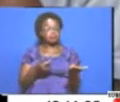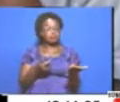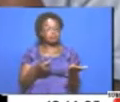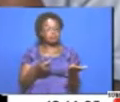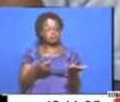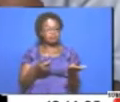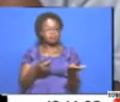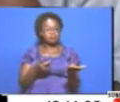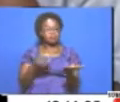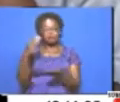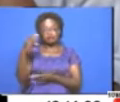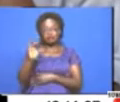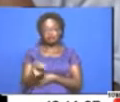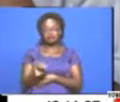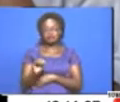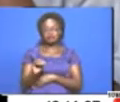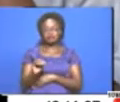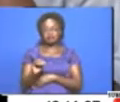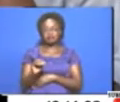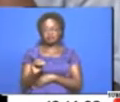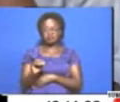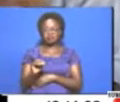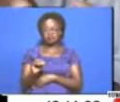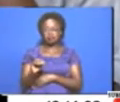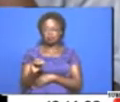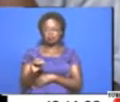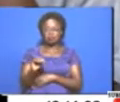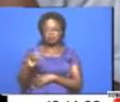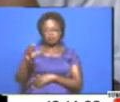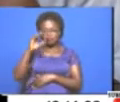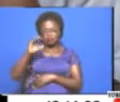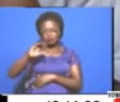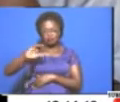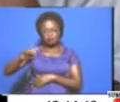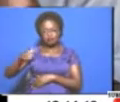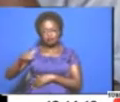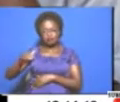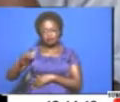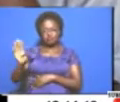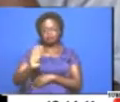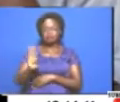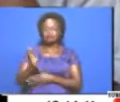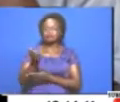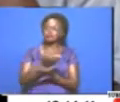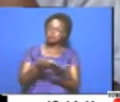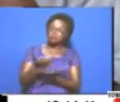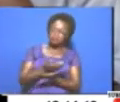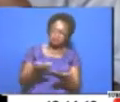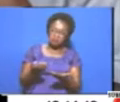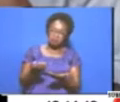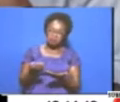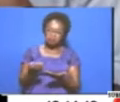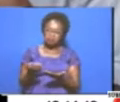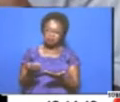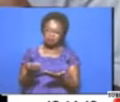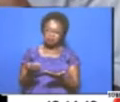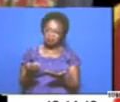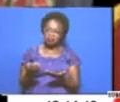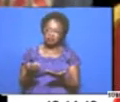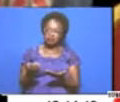mkurugenzi mkuu wa Jumuiya ya Kaunti za Pwani, ambayo masuala ya hii ya blue economy, masuala